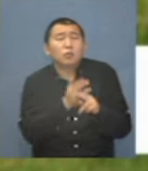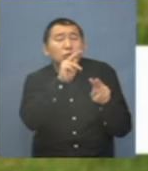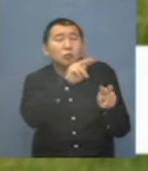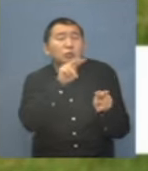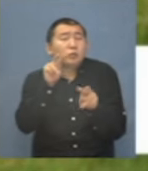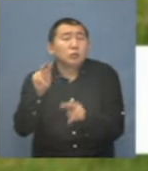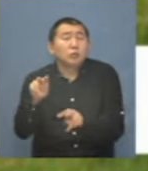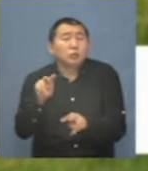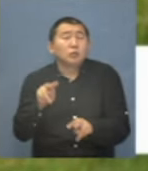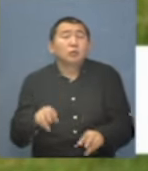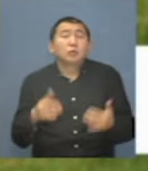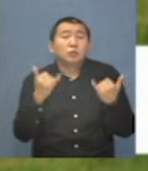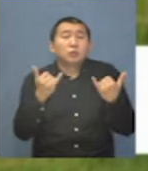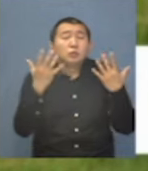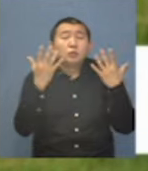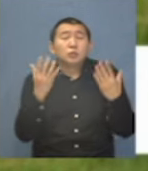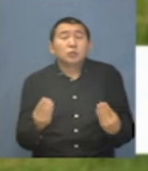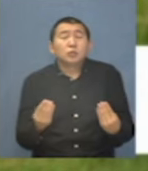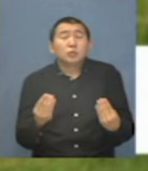на территории области на сегодняшний